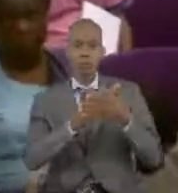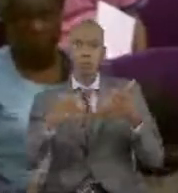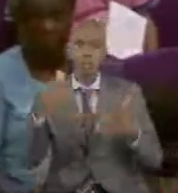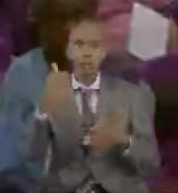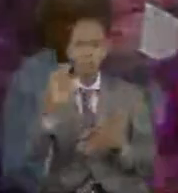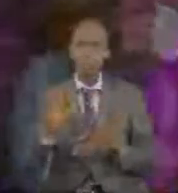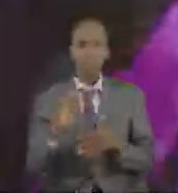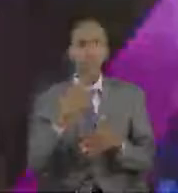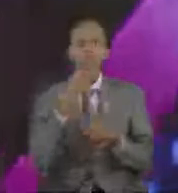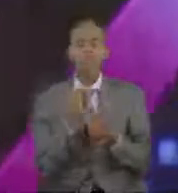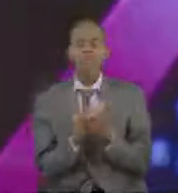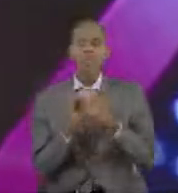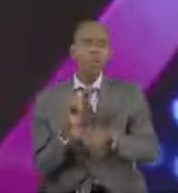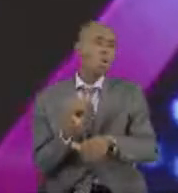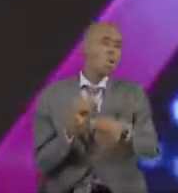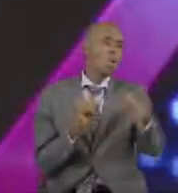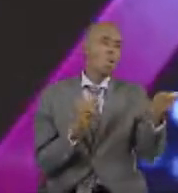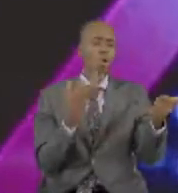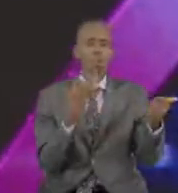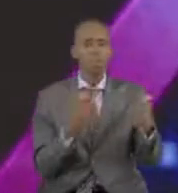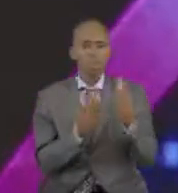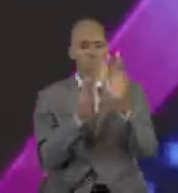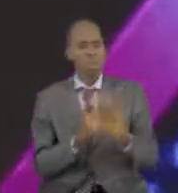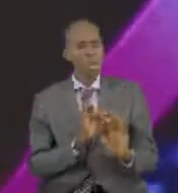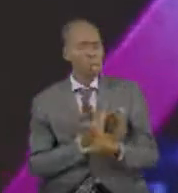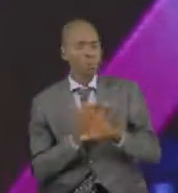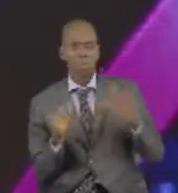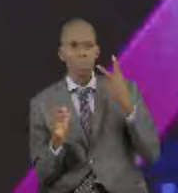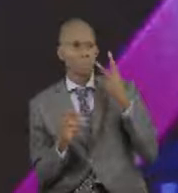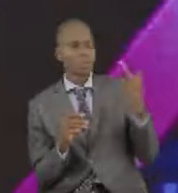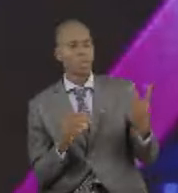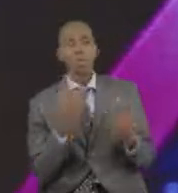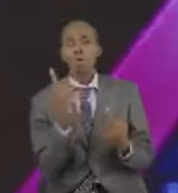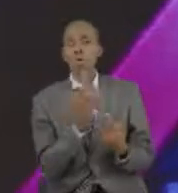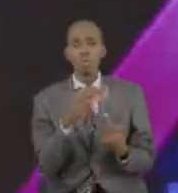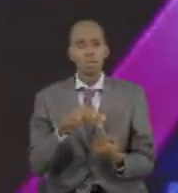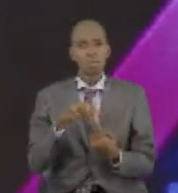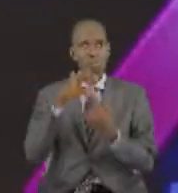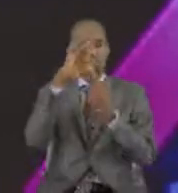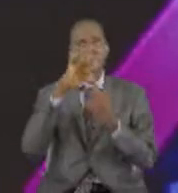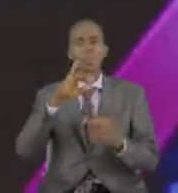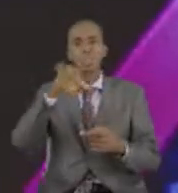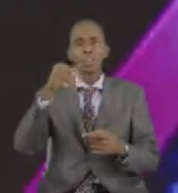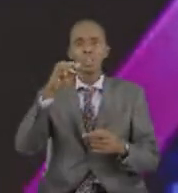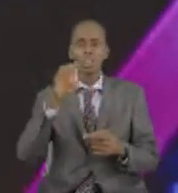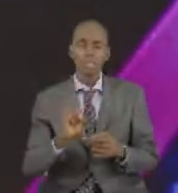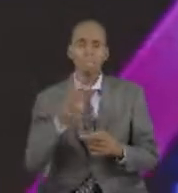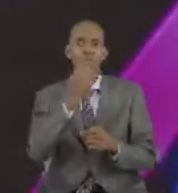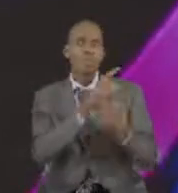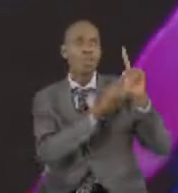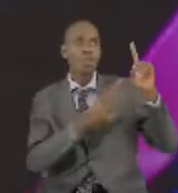Mais je ne vis aucun autre des apôtres, si ce n'est Jacques, le frère du